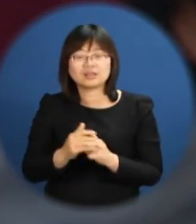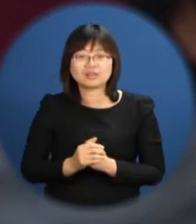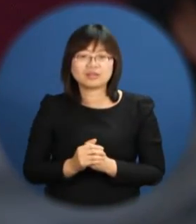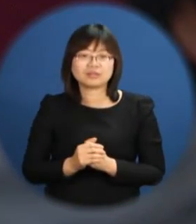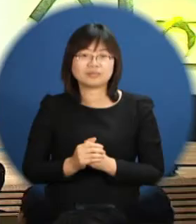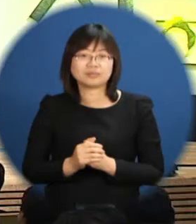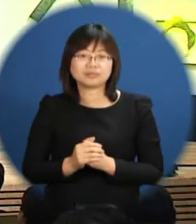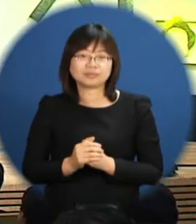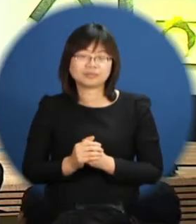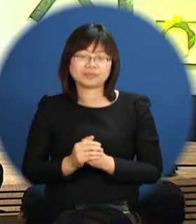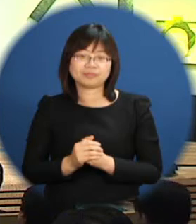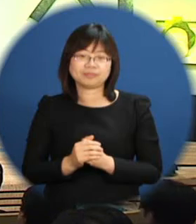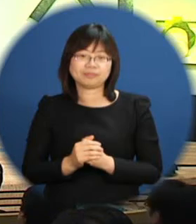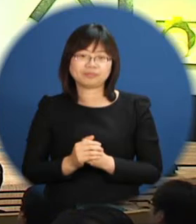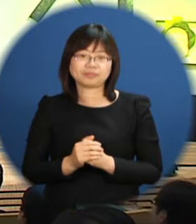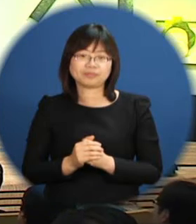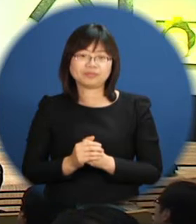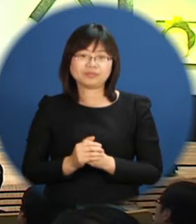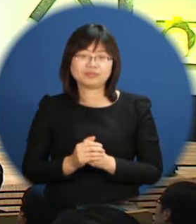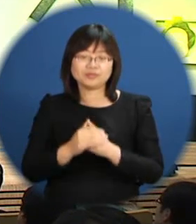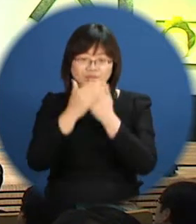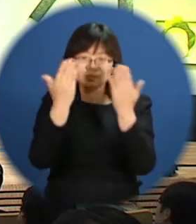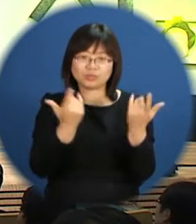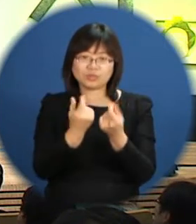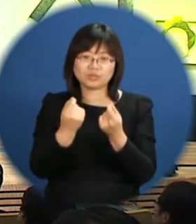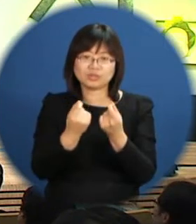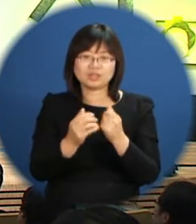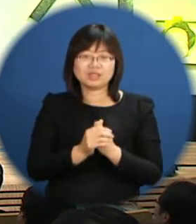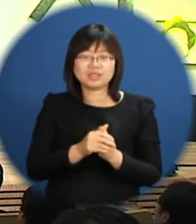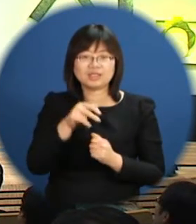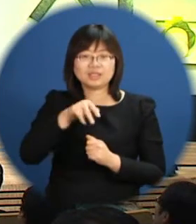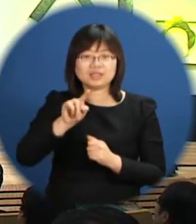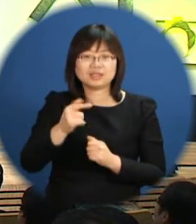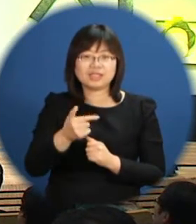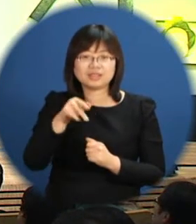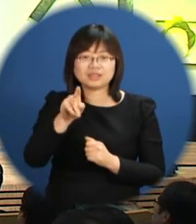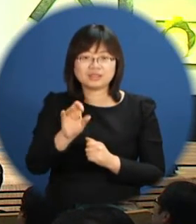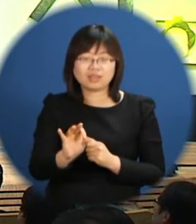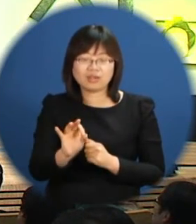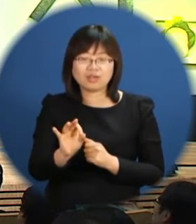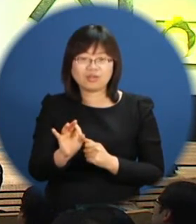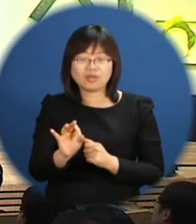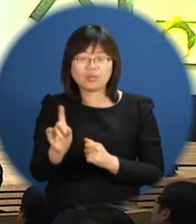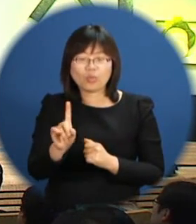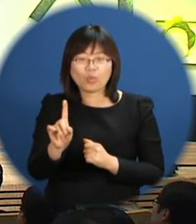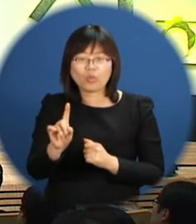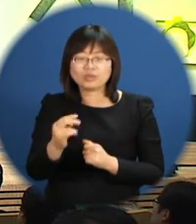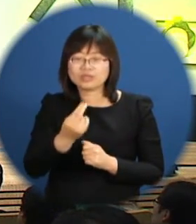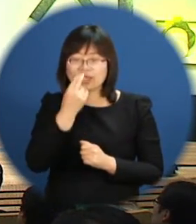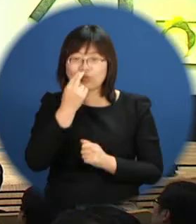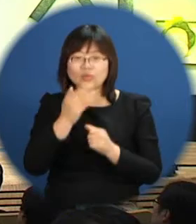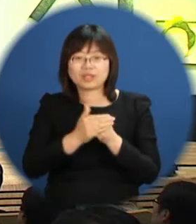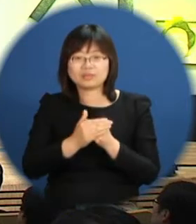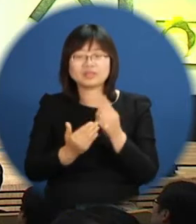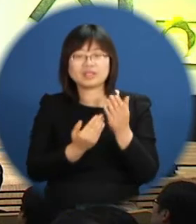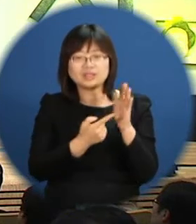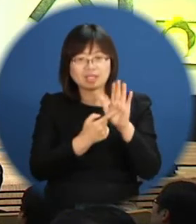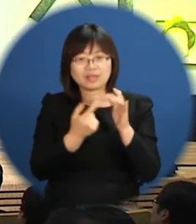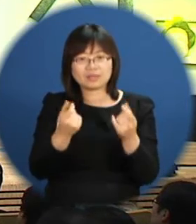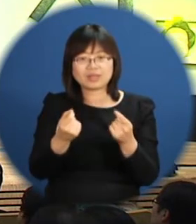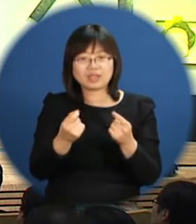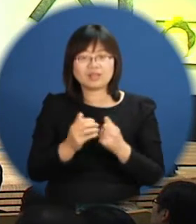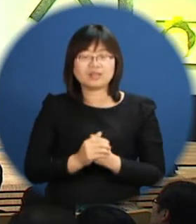있었는데 그게 모두 산소가 산성을 일으키는 거라는 일원이 얻습니다 그래서 모든 산에는